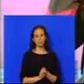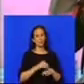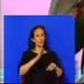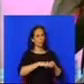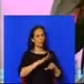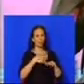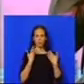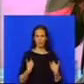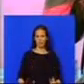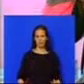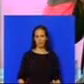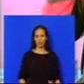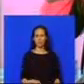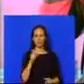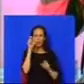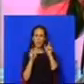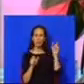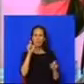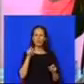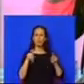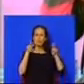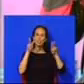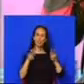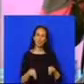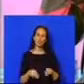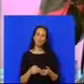ומתפקדים פיזית. לכל בן אדם יש